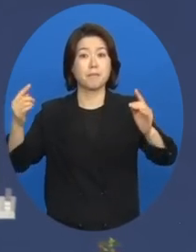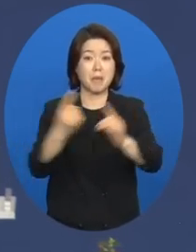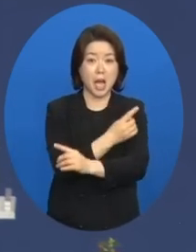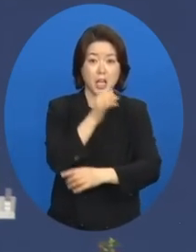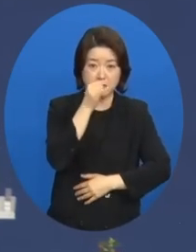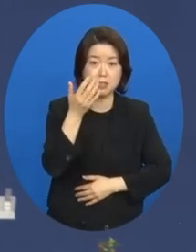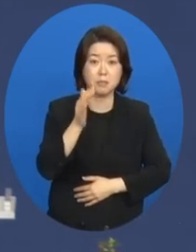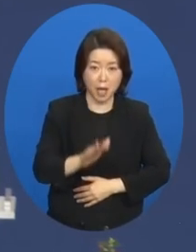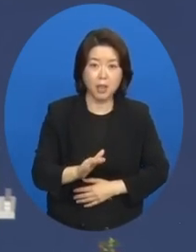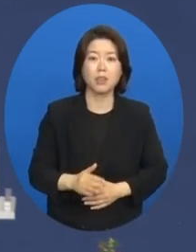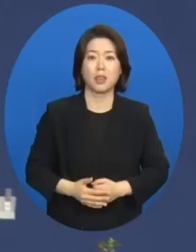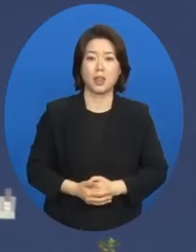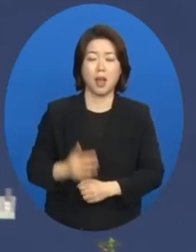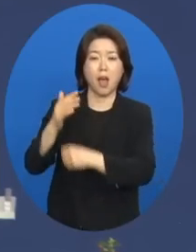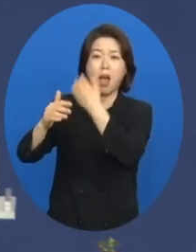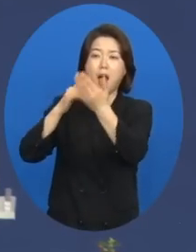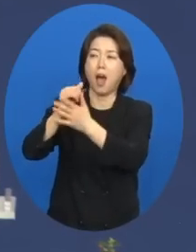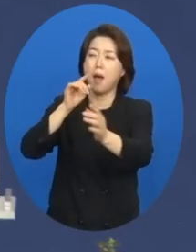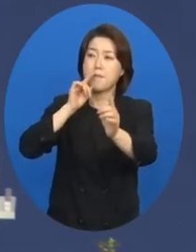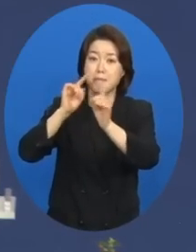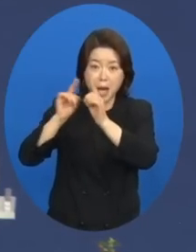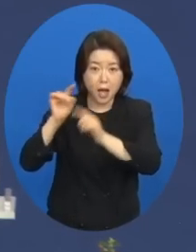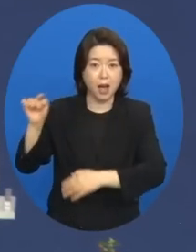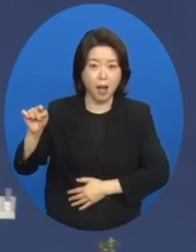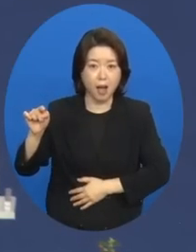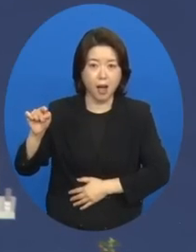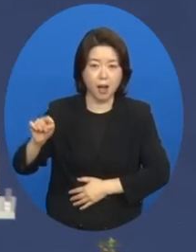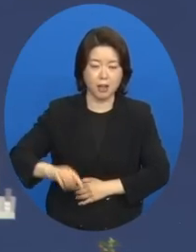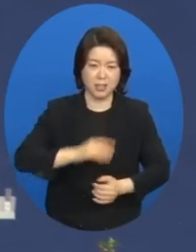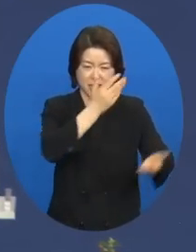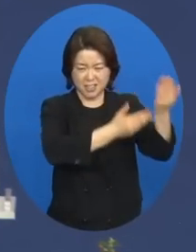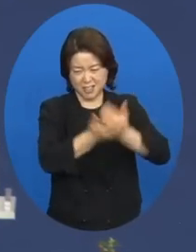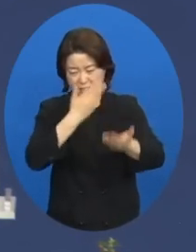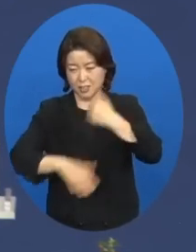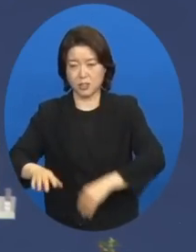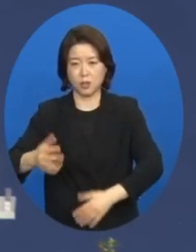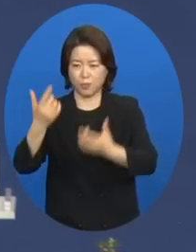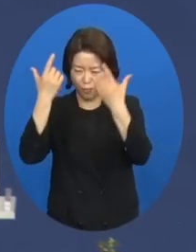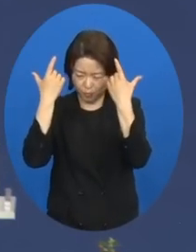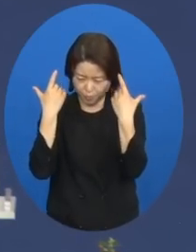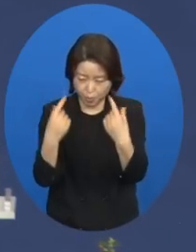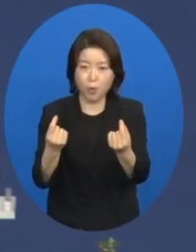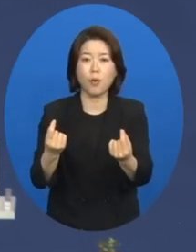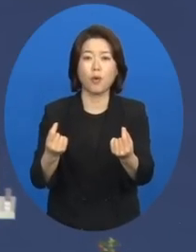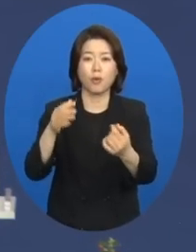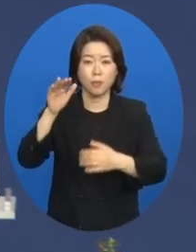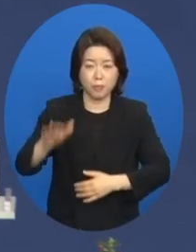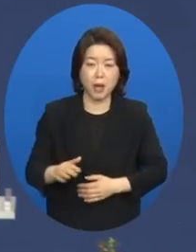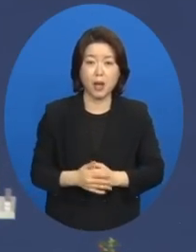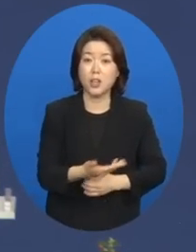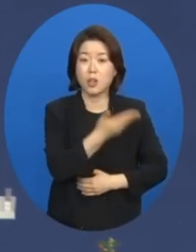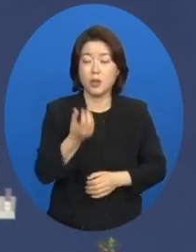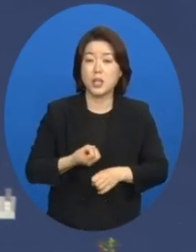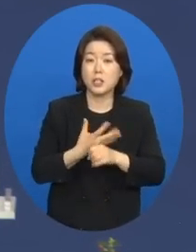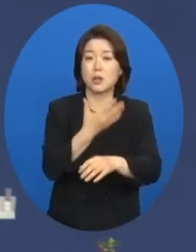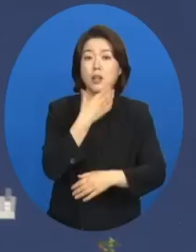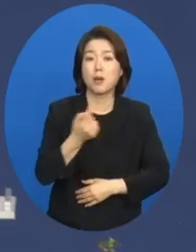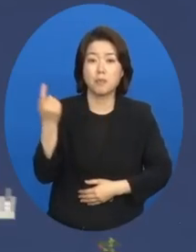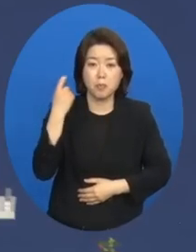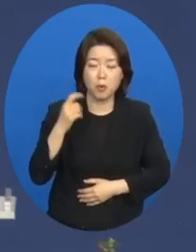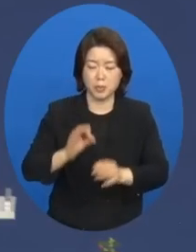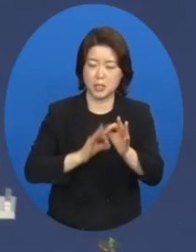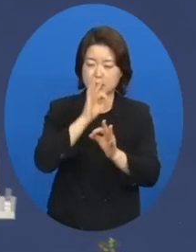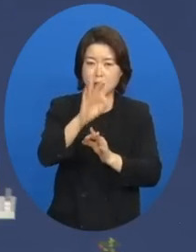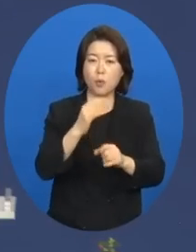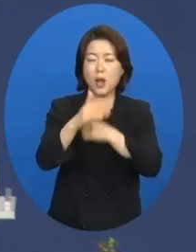그러나 하나님의 말씀은 세세토록 있도다 하였으니 너희에게 전한 복음이 바로 이 영원한